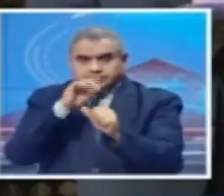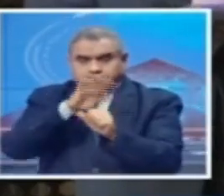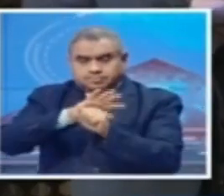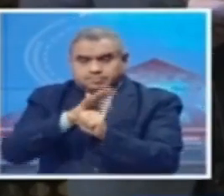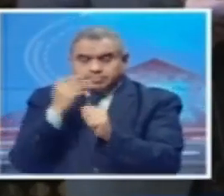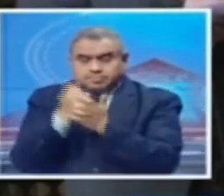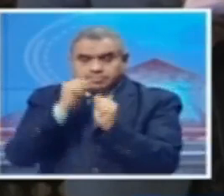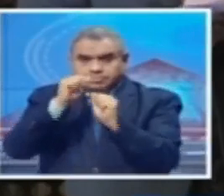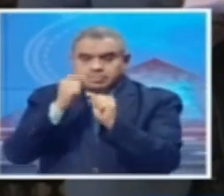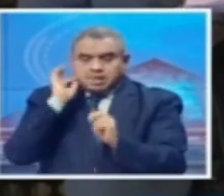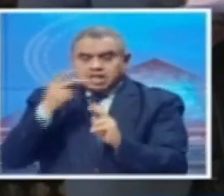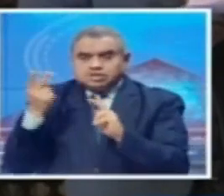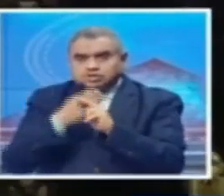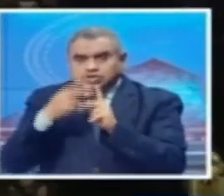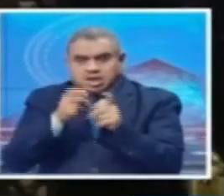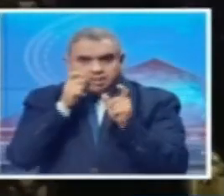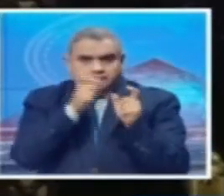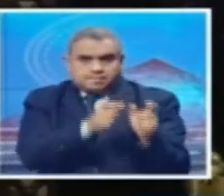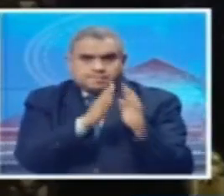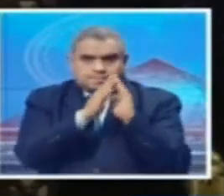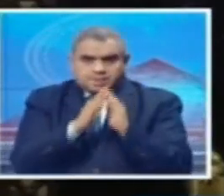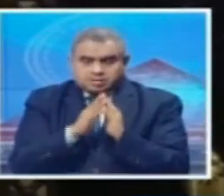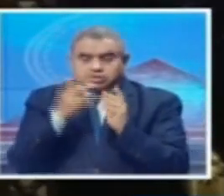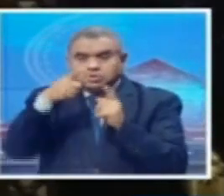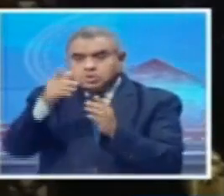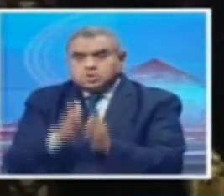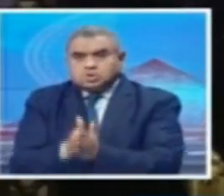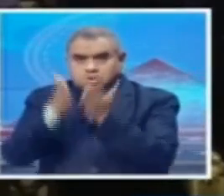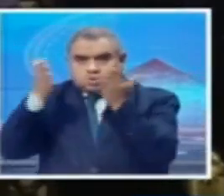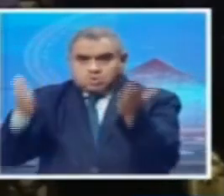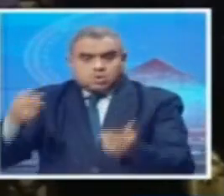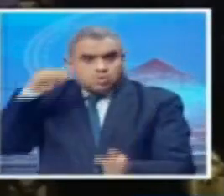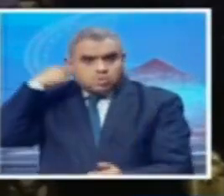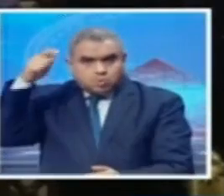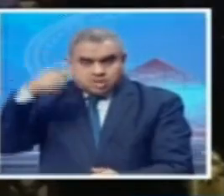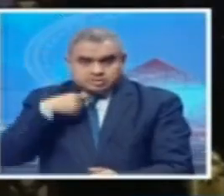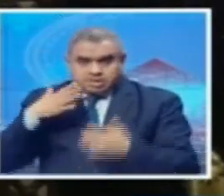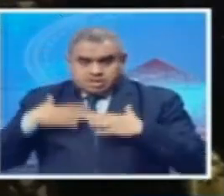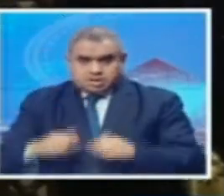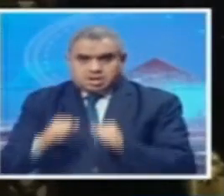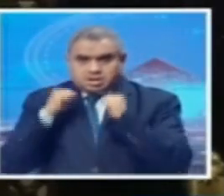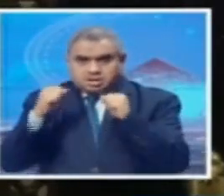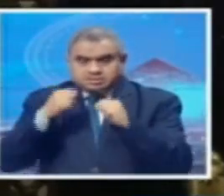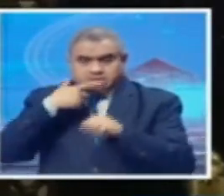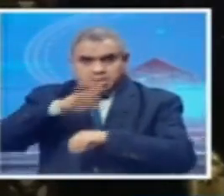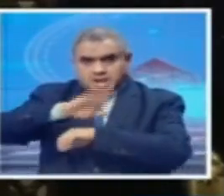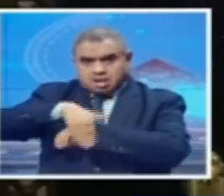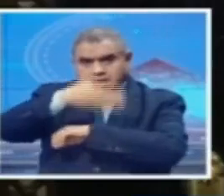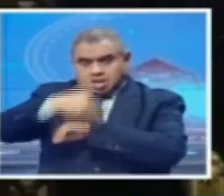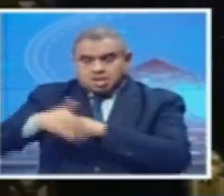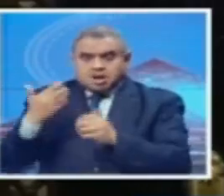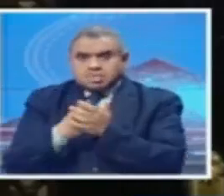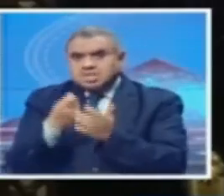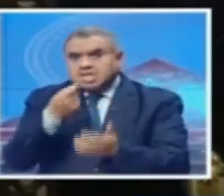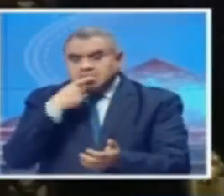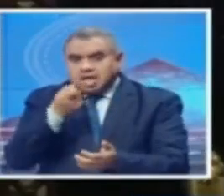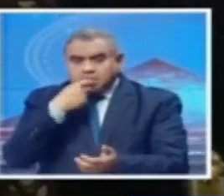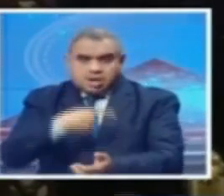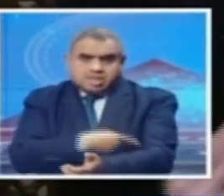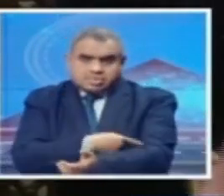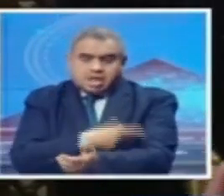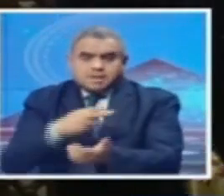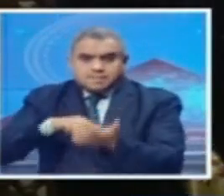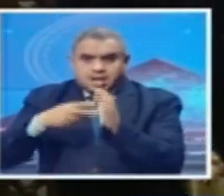صحة وسلامة الشعب المصري. كما أوضحت وزيرة الصحة خلال المؤتمر عن خارطة الطريق لتوفير التطعيمات ووصولها إلى